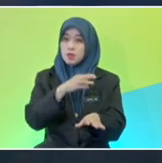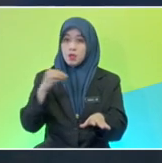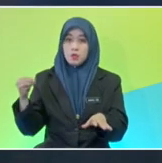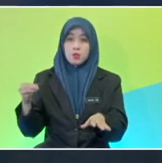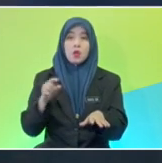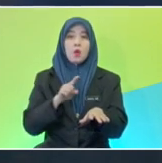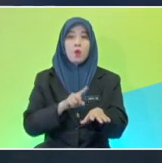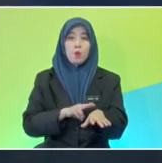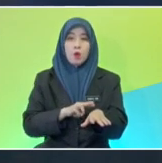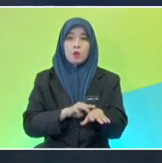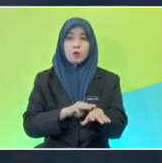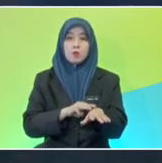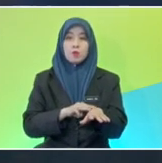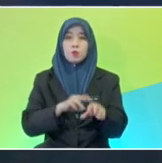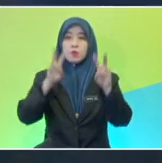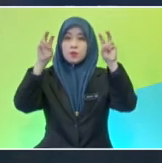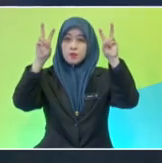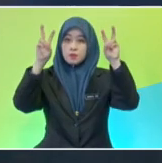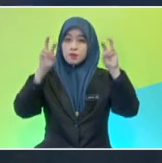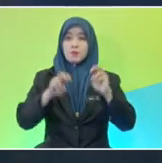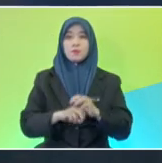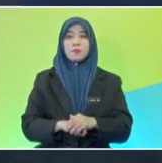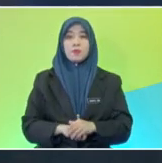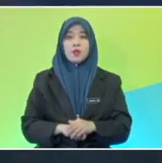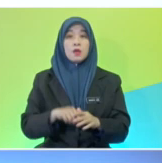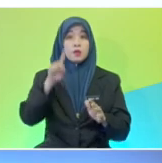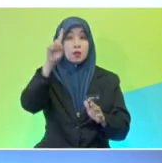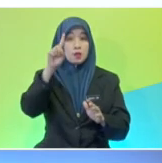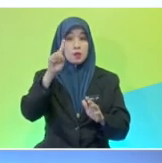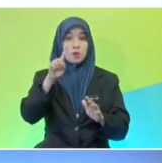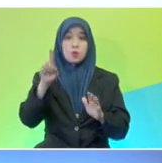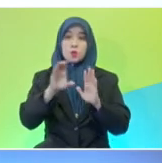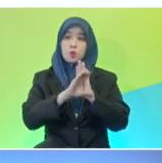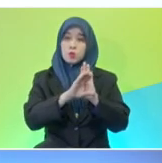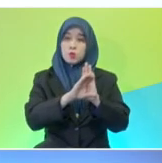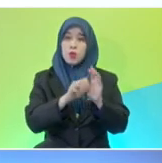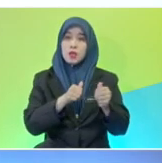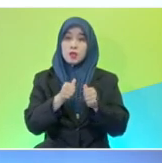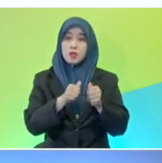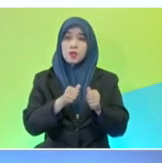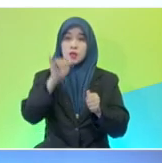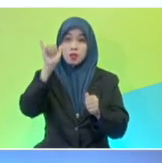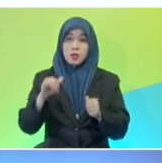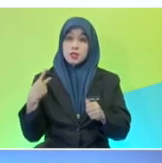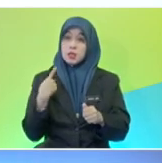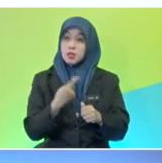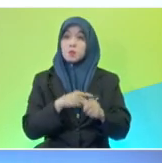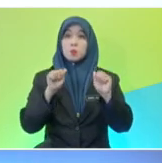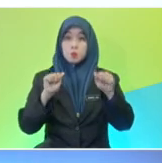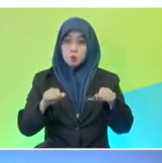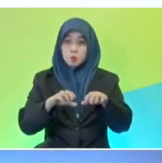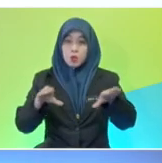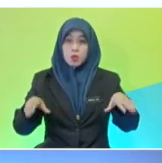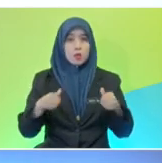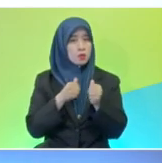masa dan waktu. Jadi ini kita nak tengok satu-satu antara contoh aktiviti-aktiviti yang boleh kita laksanakan mengikut